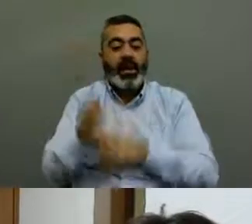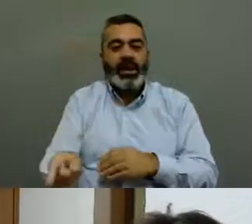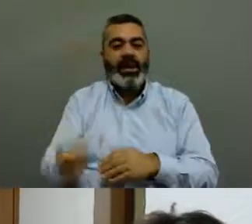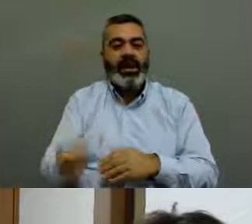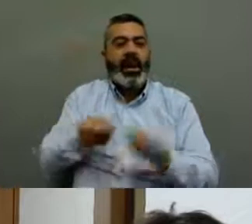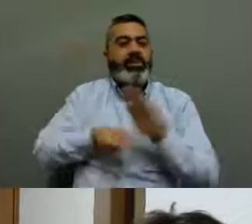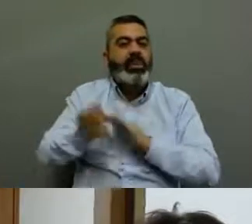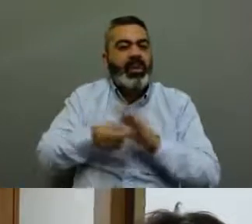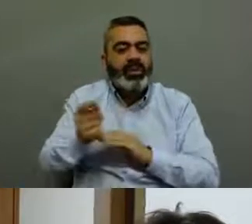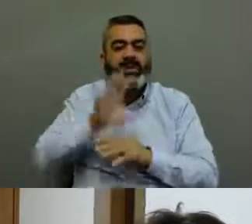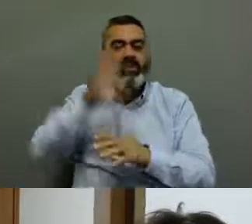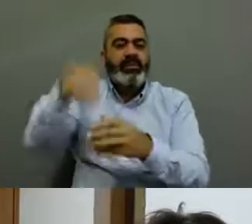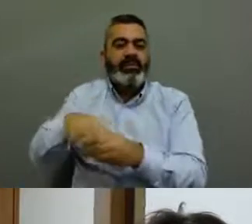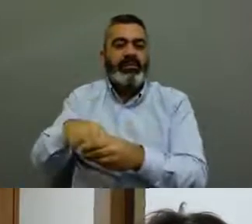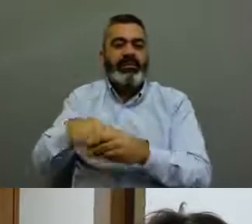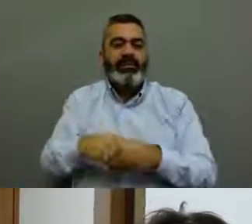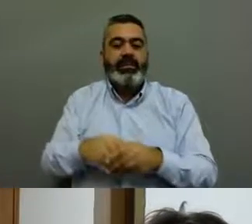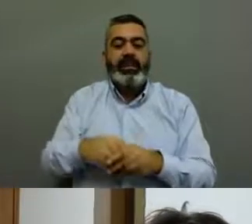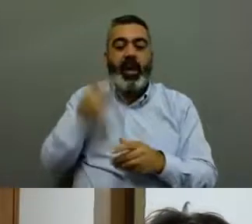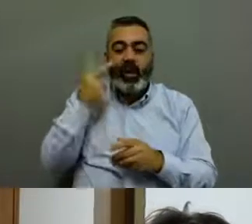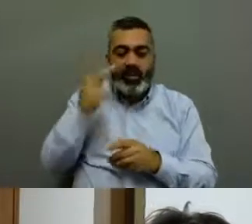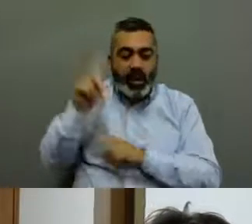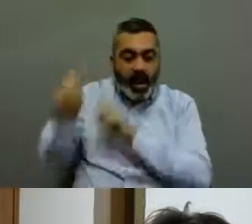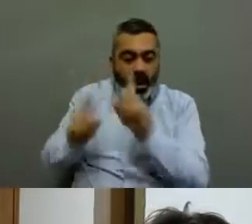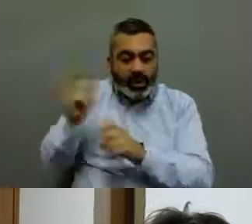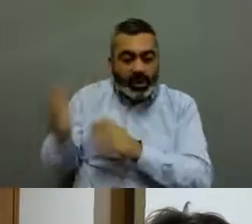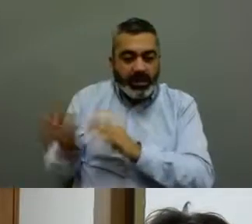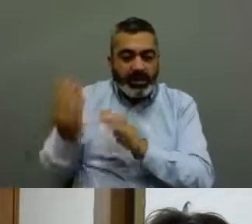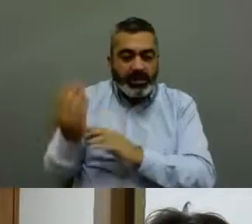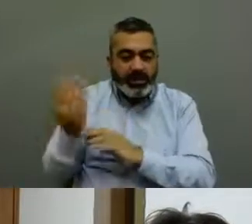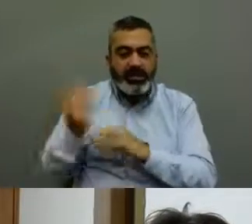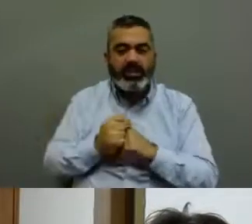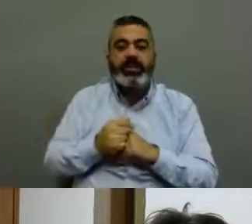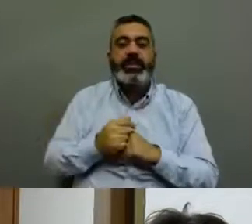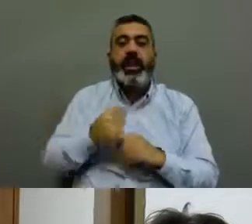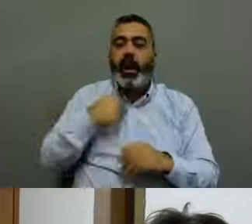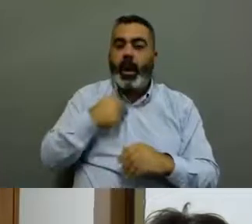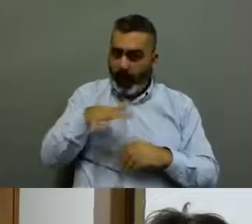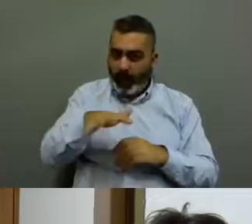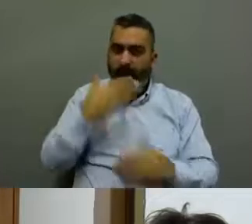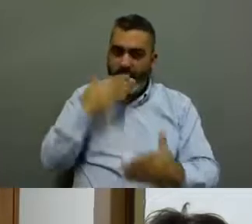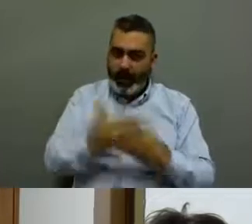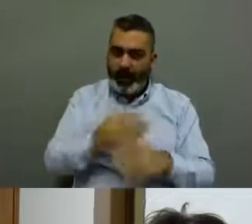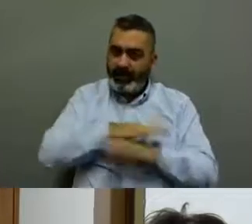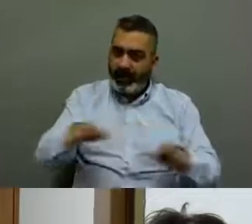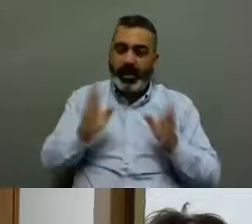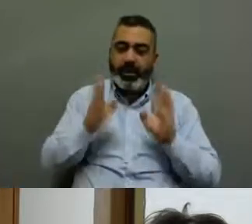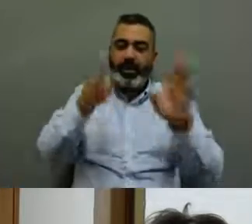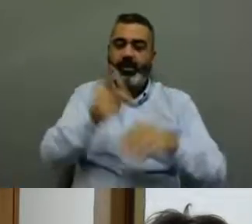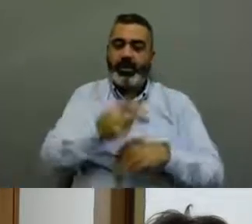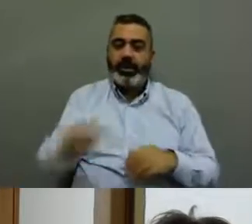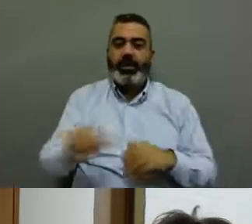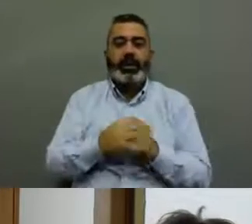κλπ. Βλέπω έρχονται και ερωτήσεις, σύντομα θα ολοκληρώσω και θα μπορέσουμε να προχωρήσουμε και σε αυτές.